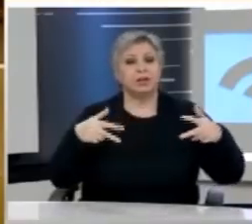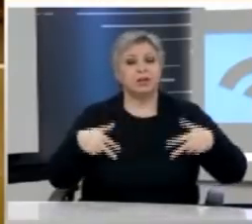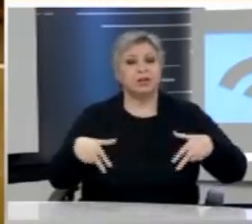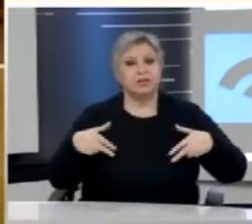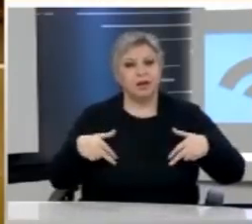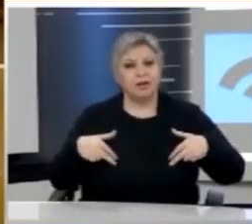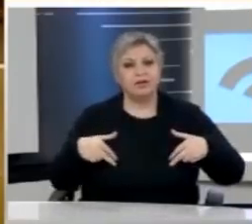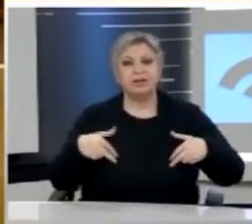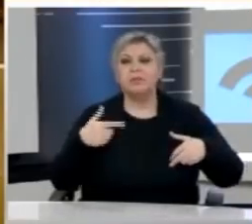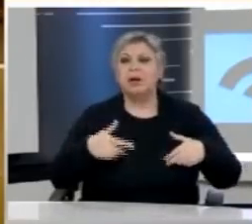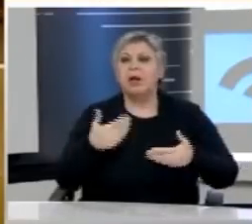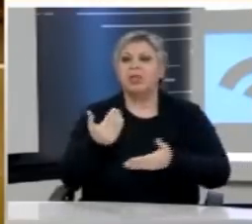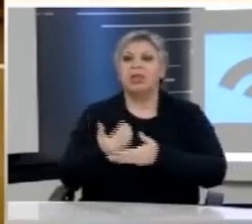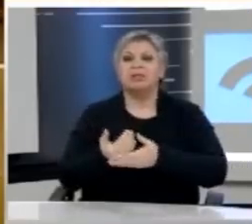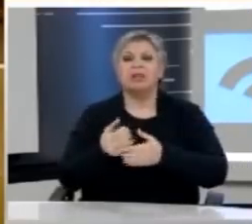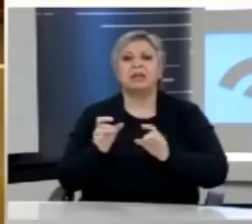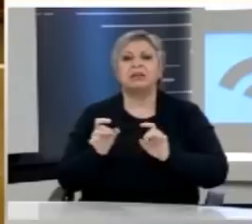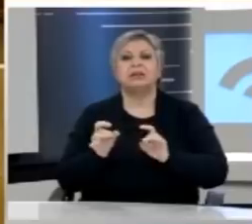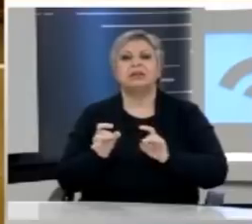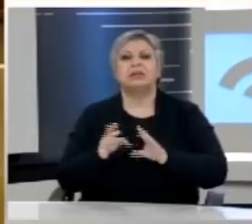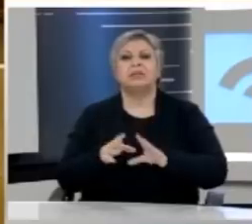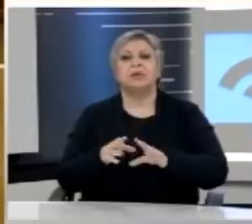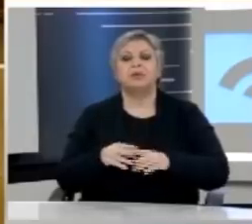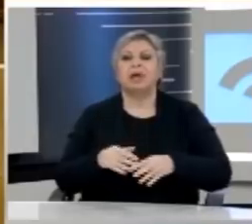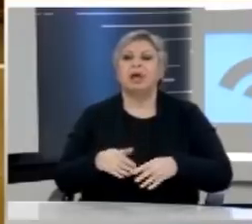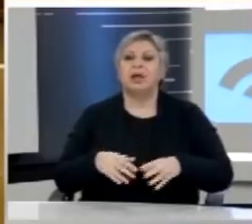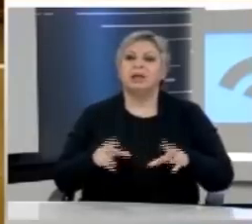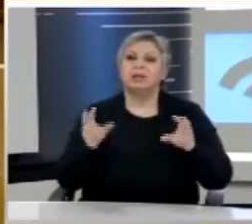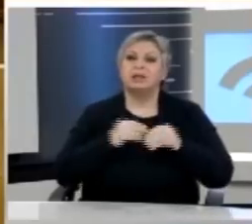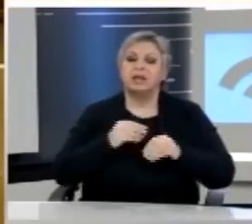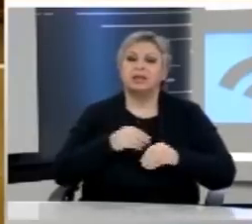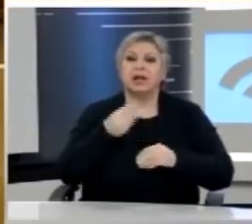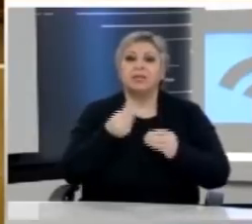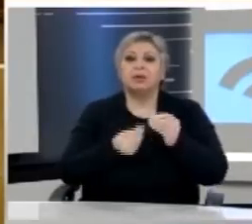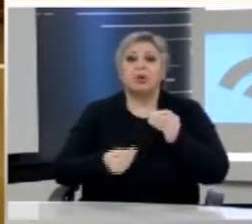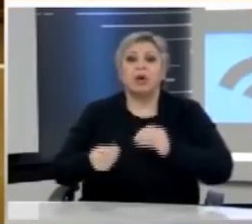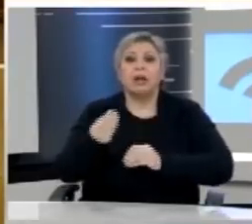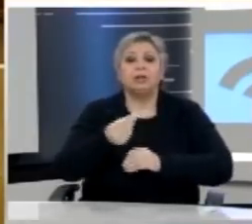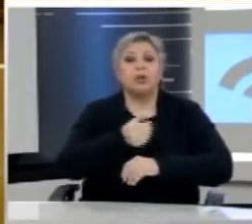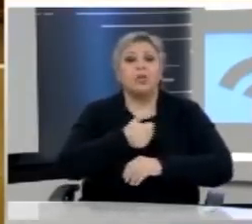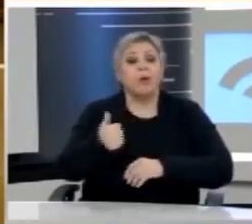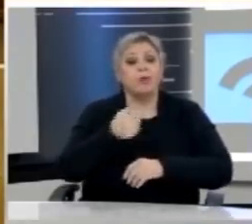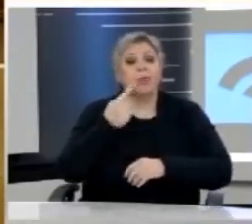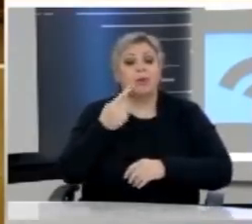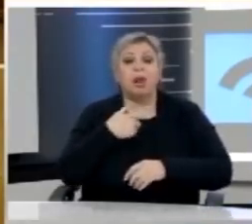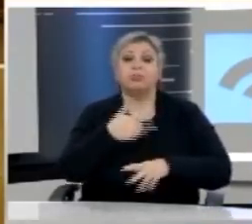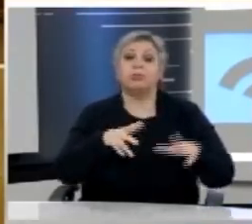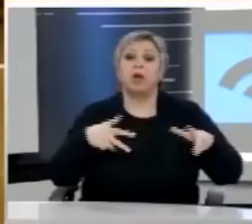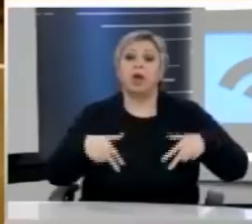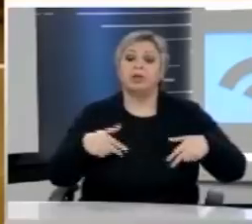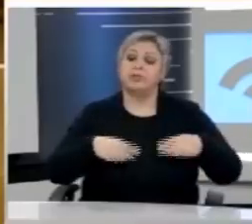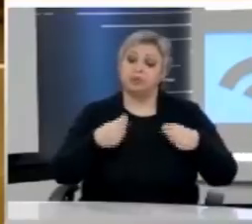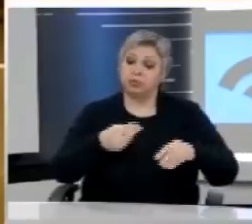αντίληψη ότι δήθεν δεν μπορεί να γίνει τίποτα καλύτερο από αυτό που μόνο η ίδια κάνει, που ευθύνεται για